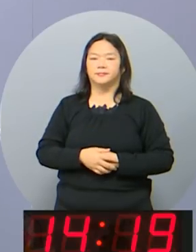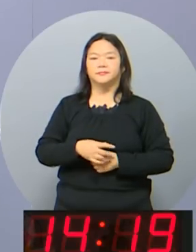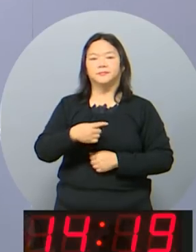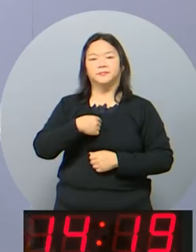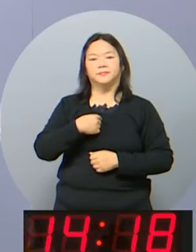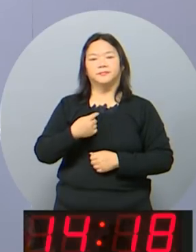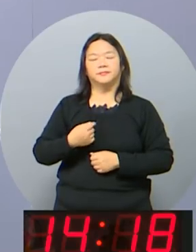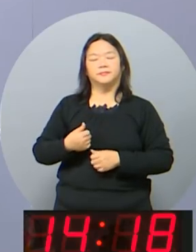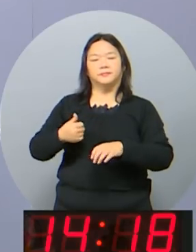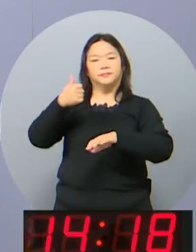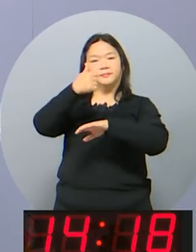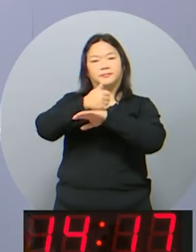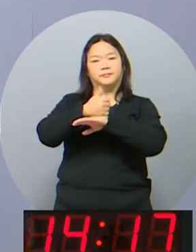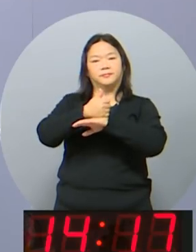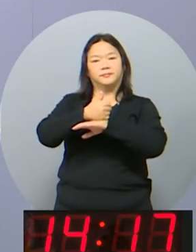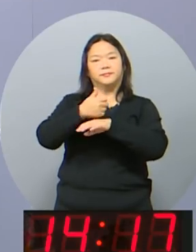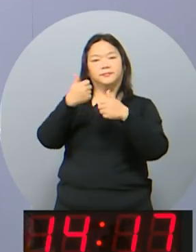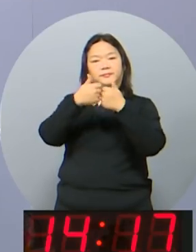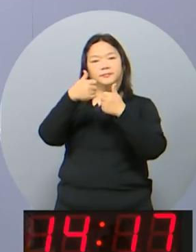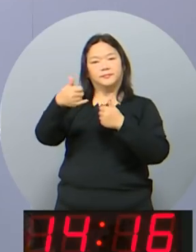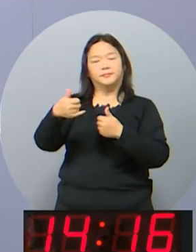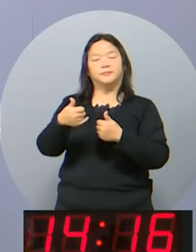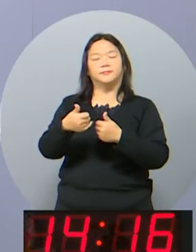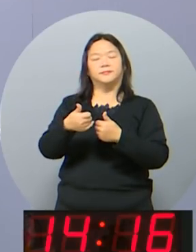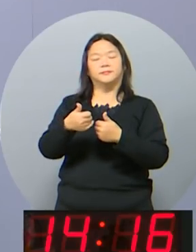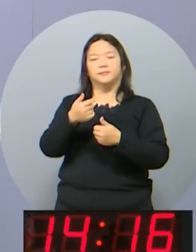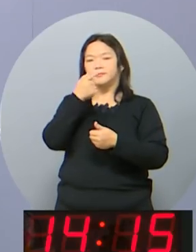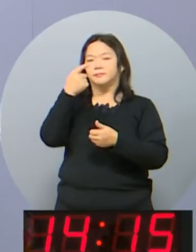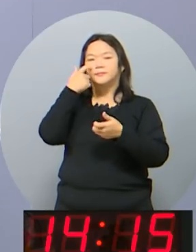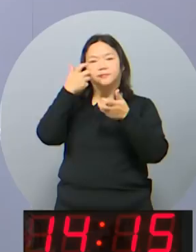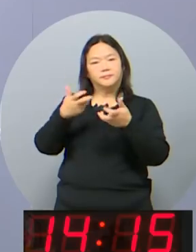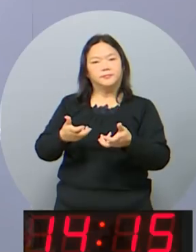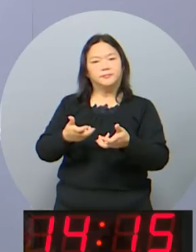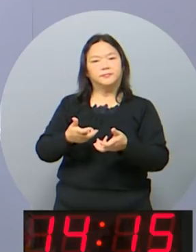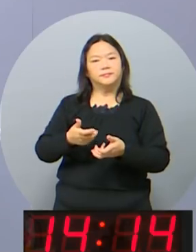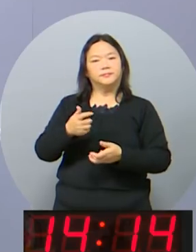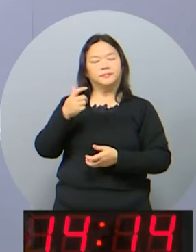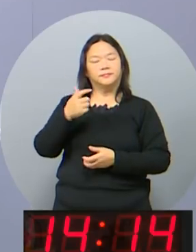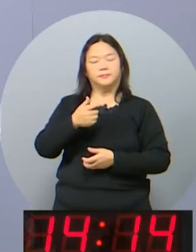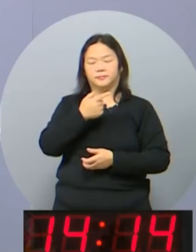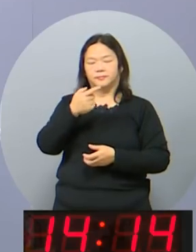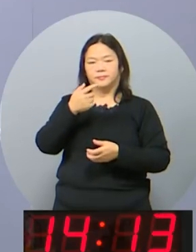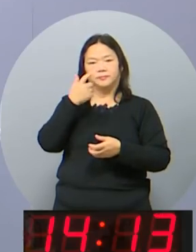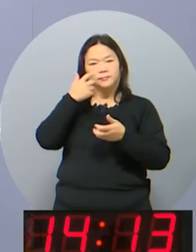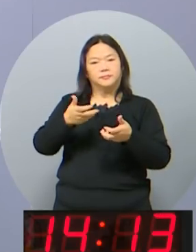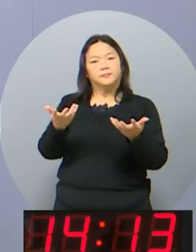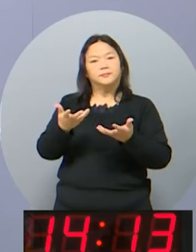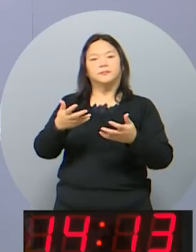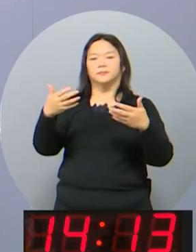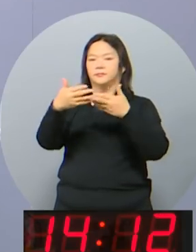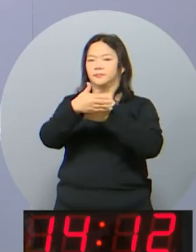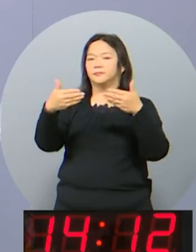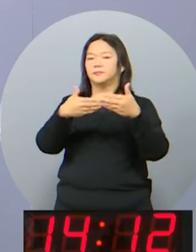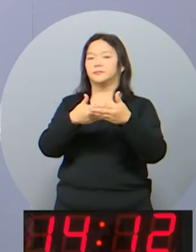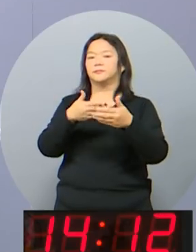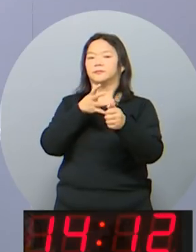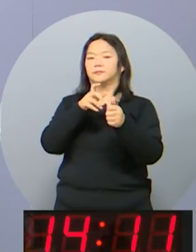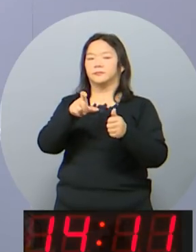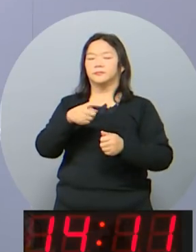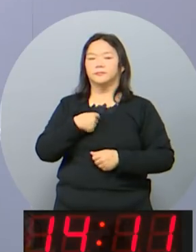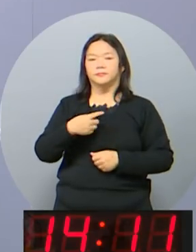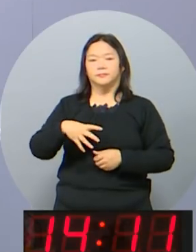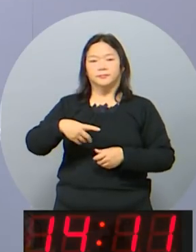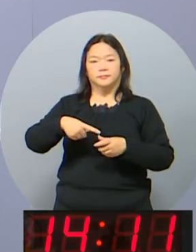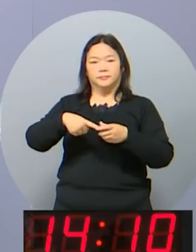担任议员以来，我最重视、最坚持的是交通问题，所以在我第一次提